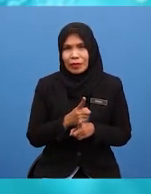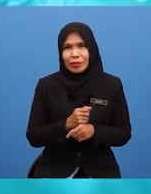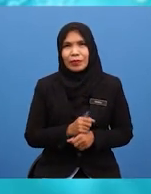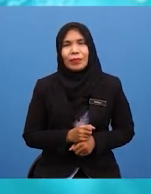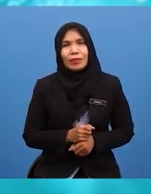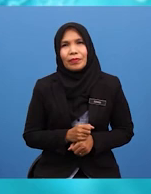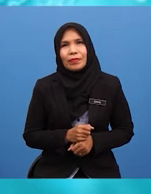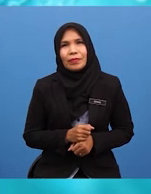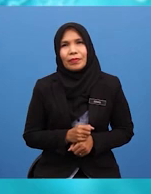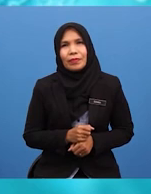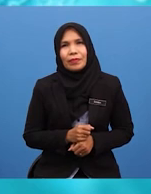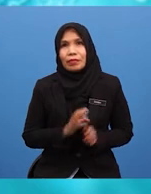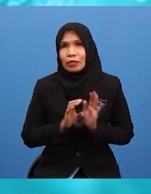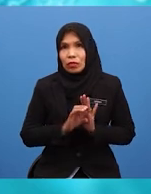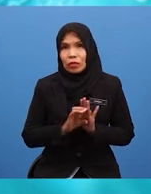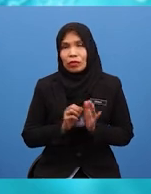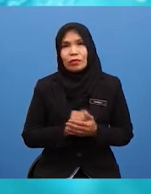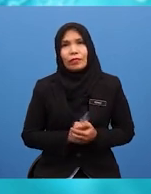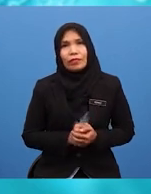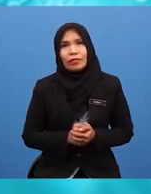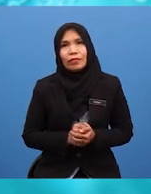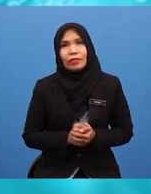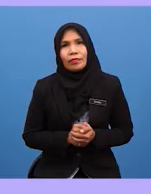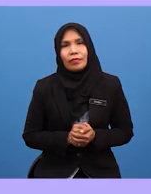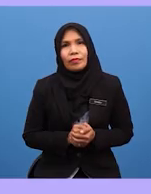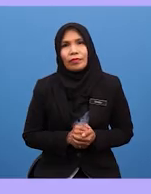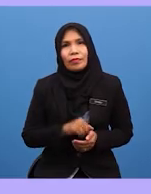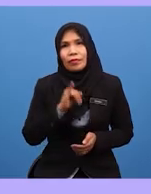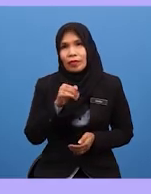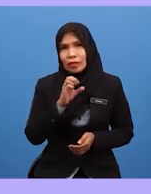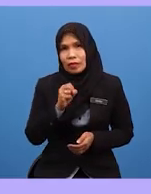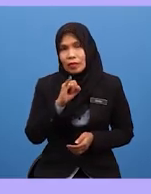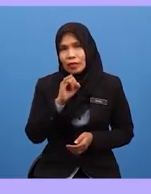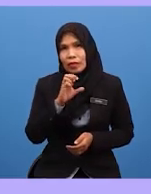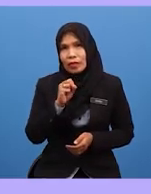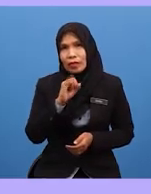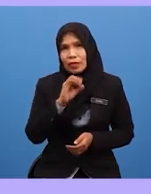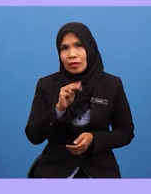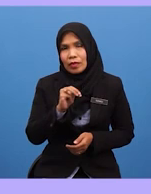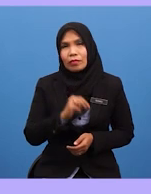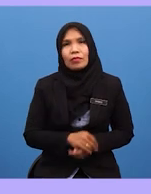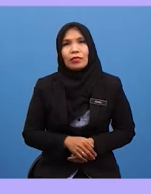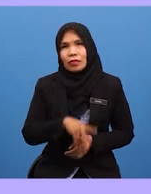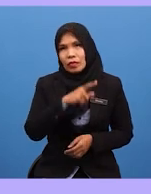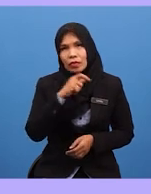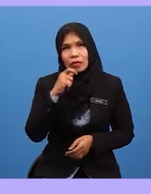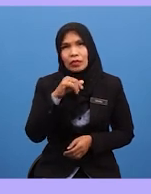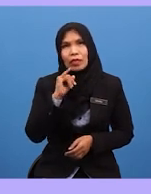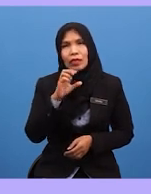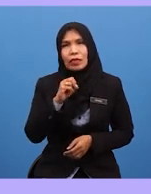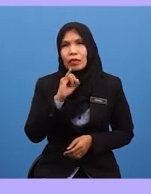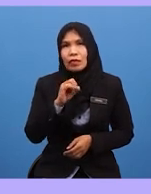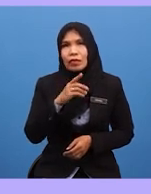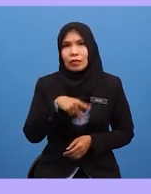Betul, tepat sekali. Contohnya ialah jisim kering, isi padu,